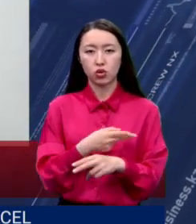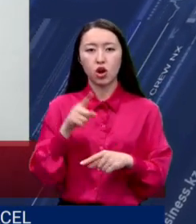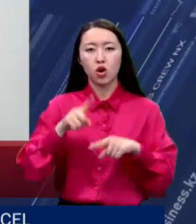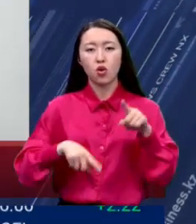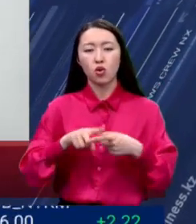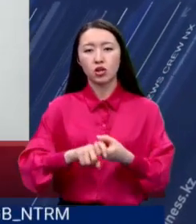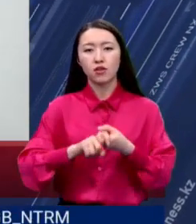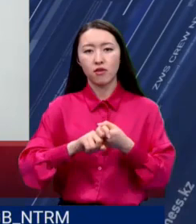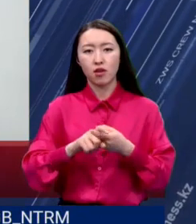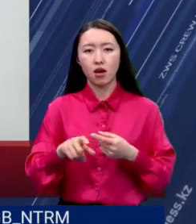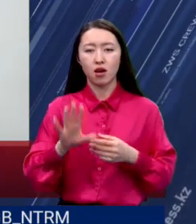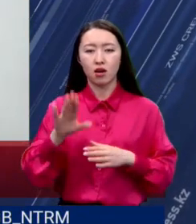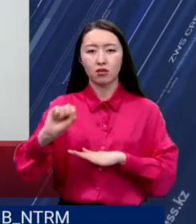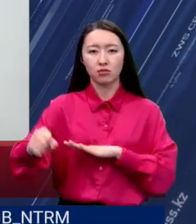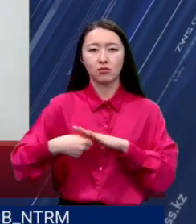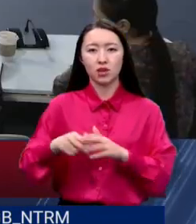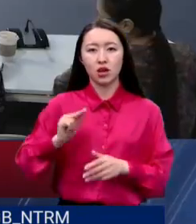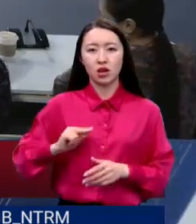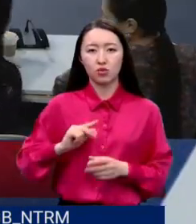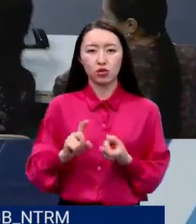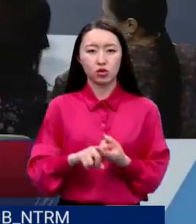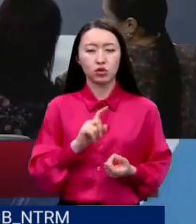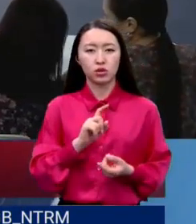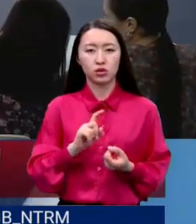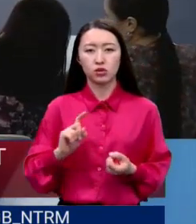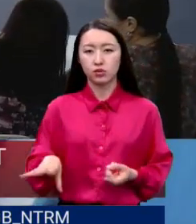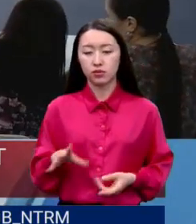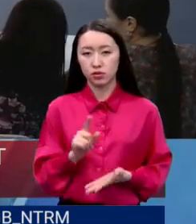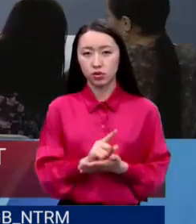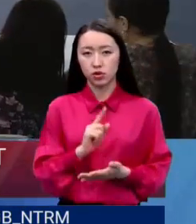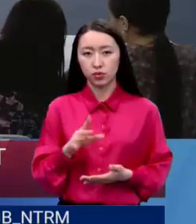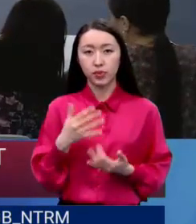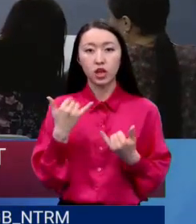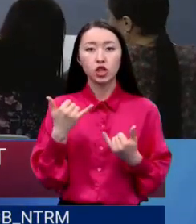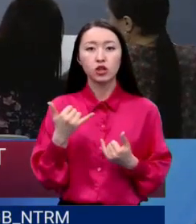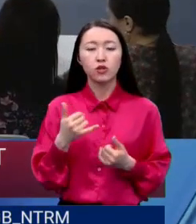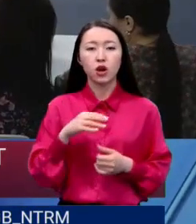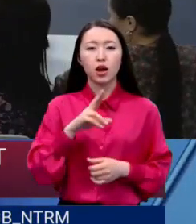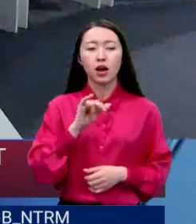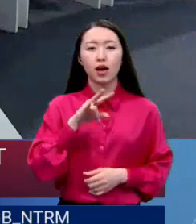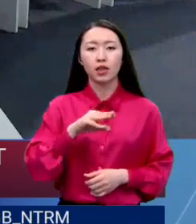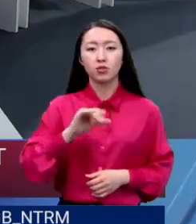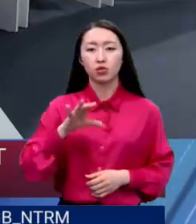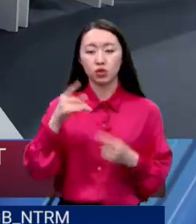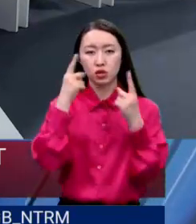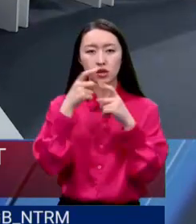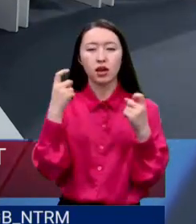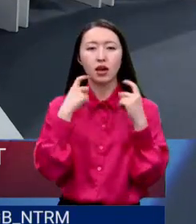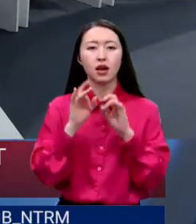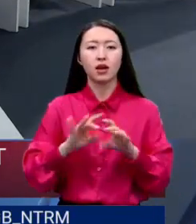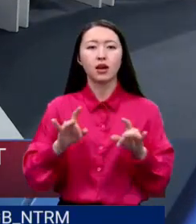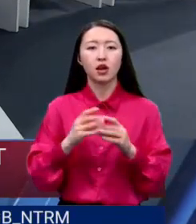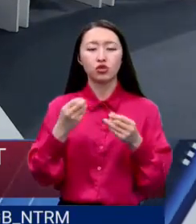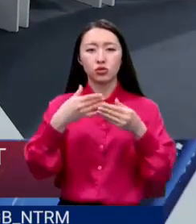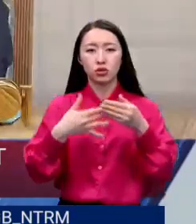связи здесь не должны играть никакой роли. Сегодня министр юстиции Канат Мусин также озвучил ряд других изменений,